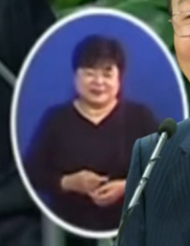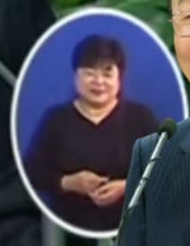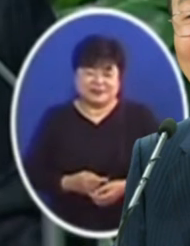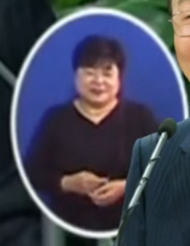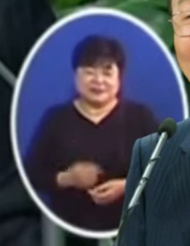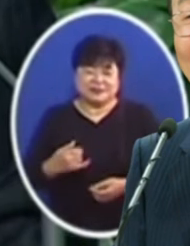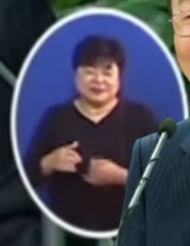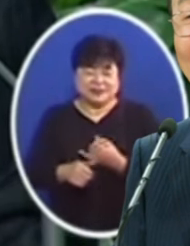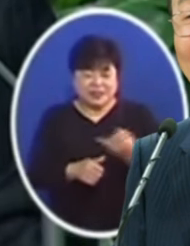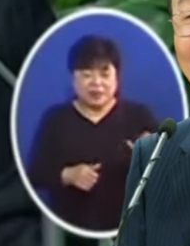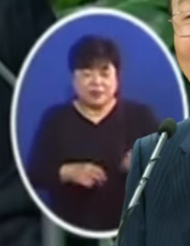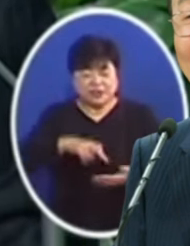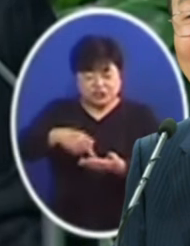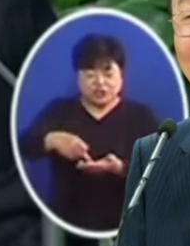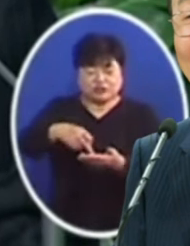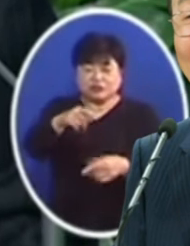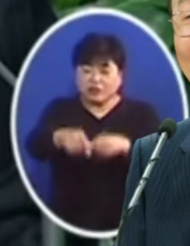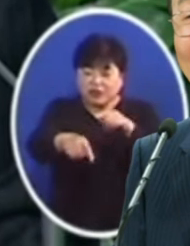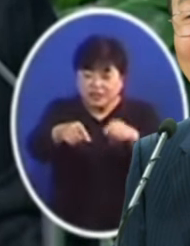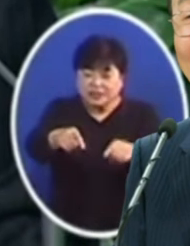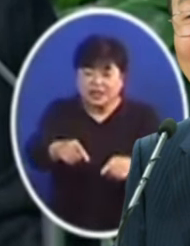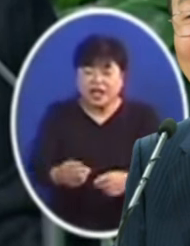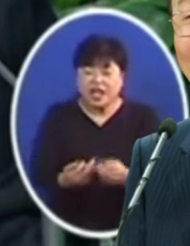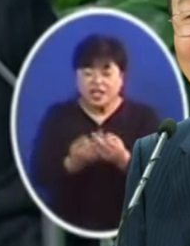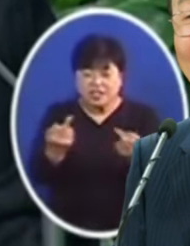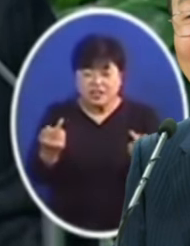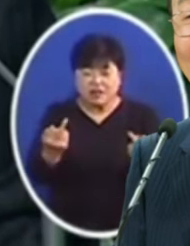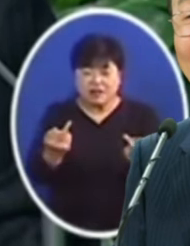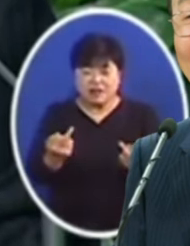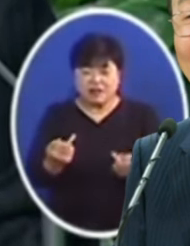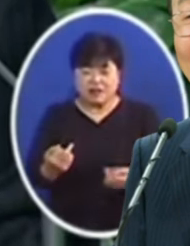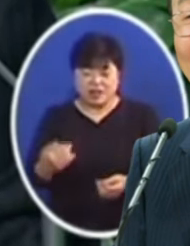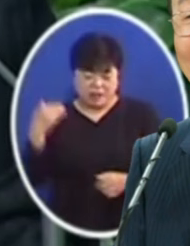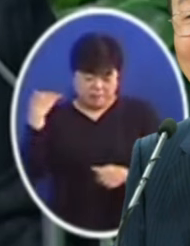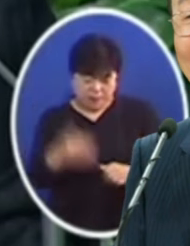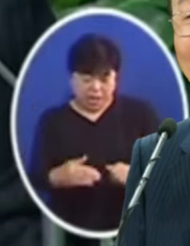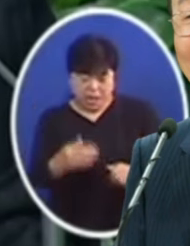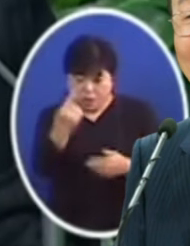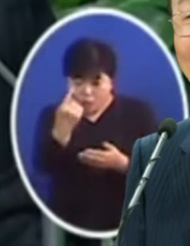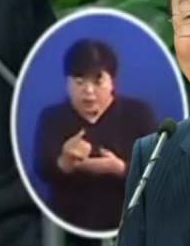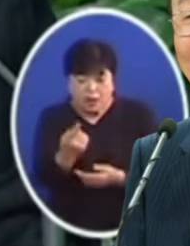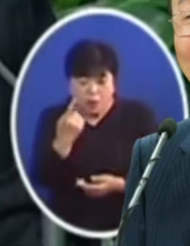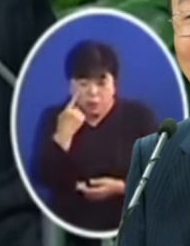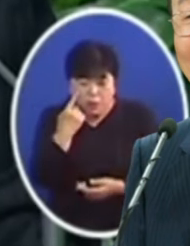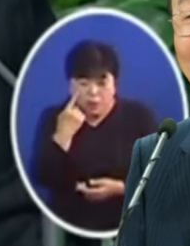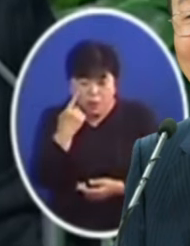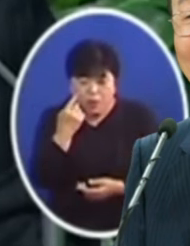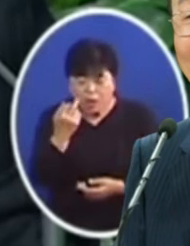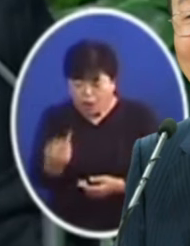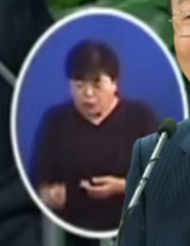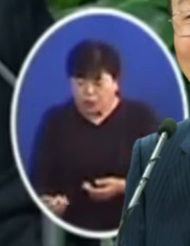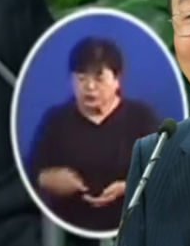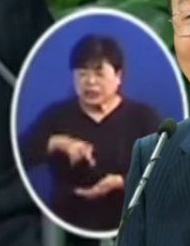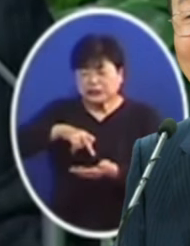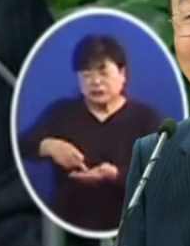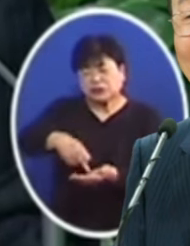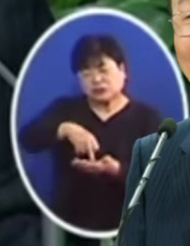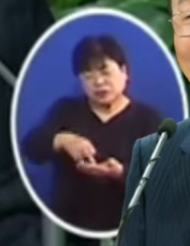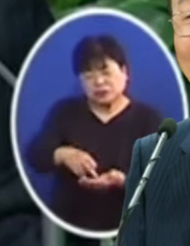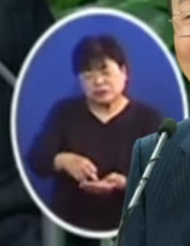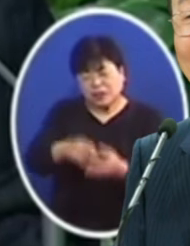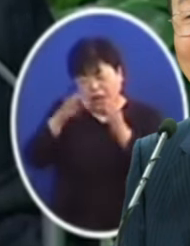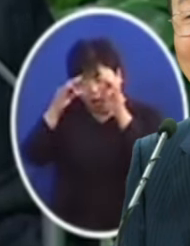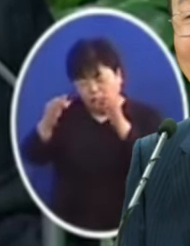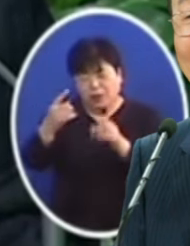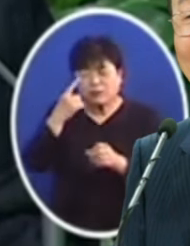처자들 앞에서 쩔뚝거리면서 나가니까 형이 당 칼에 목을 베려고 뛰어와다 보니까 쩔뚝발이 뭐 칼 쏠 수도 없습니다.